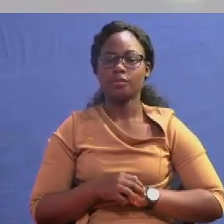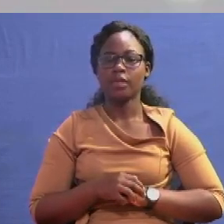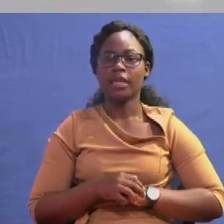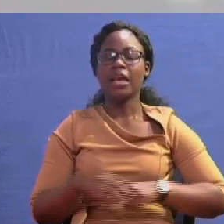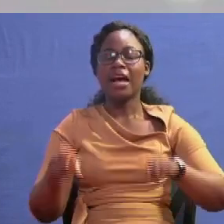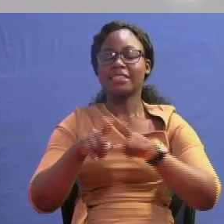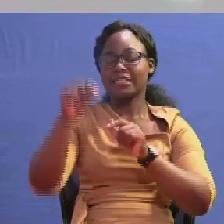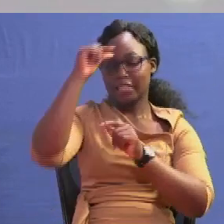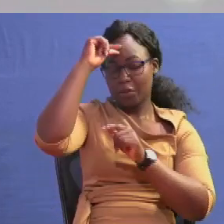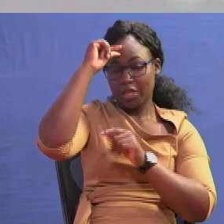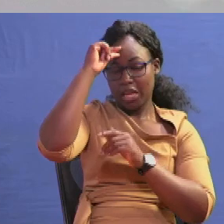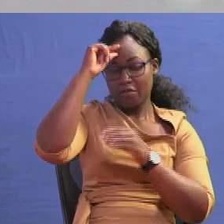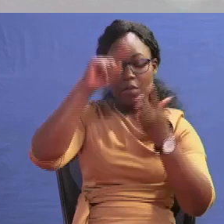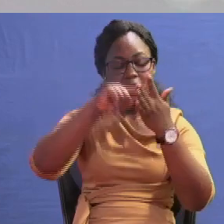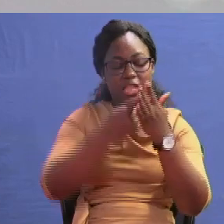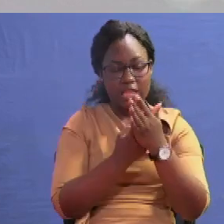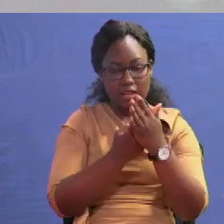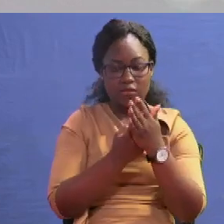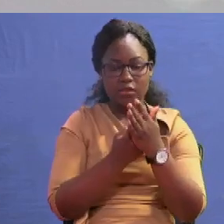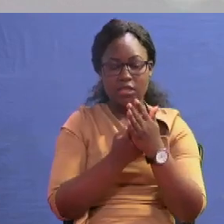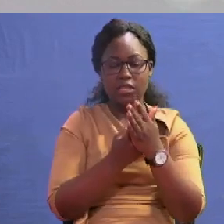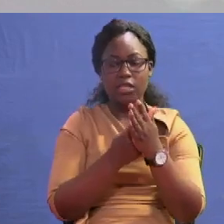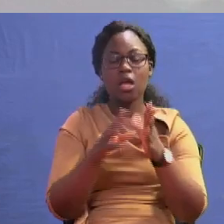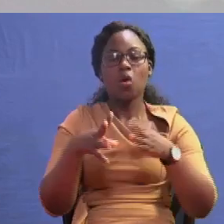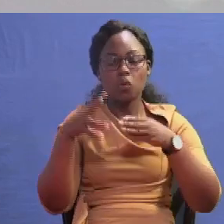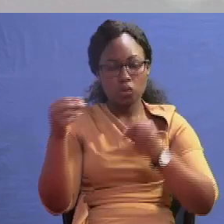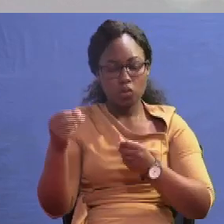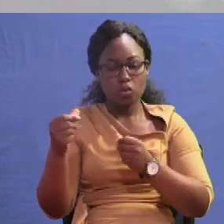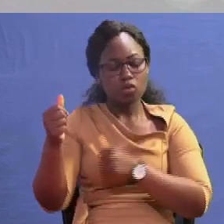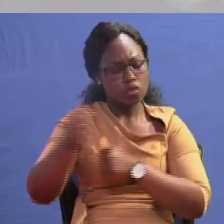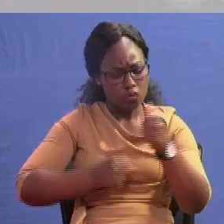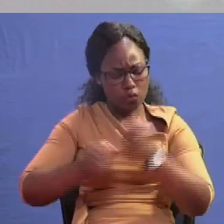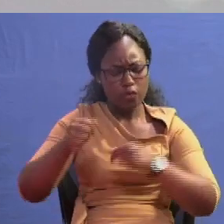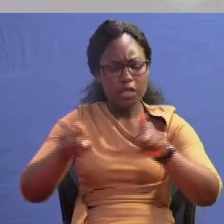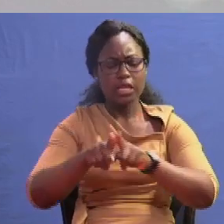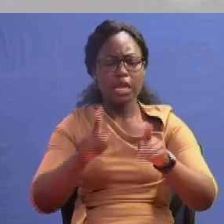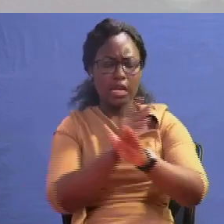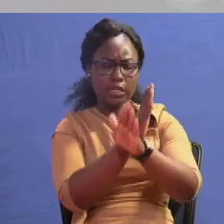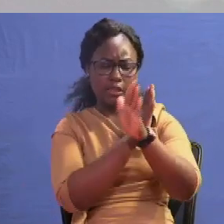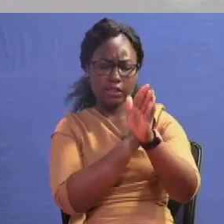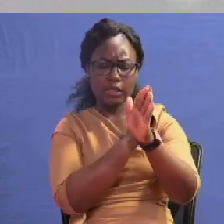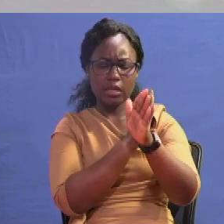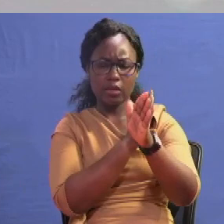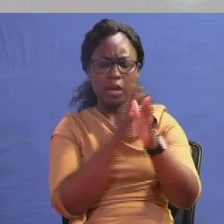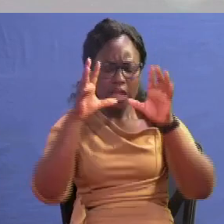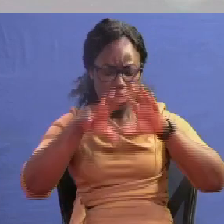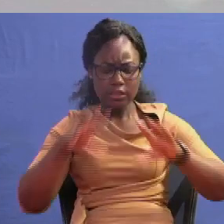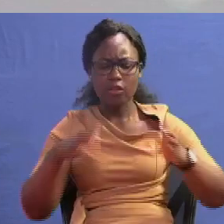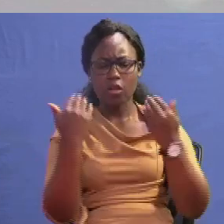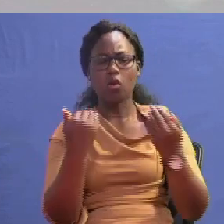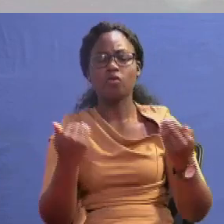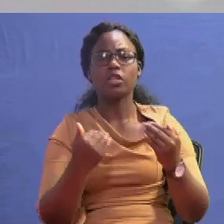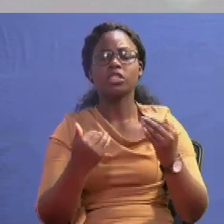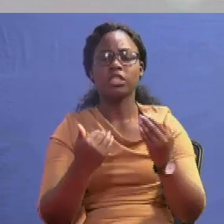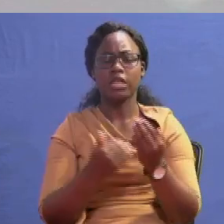Na serikali imeanzisha hatua kali za kupiga vita na kuzuia unyanyasaji wa watoto mtandaoni. Hii